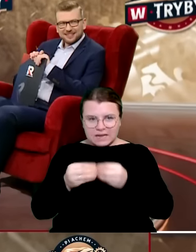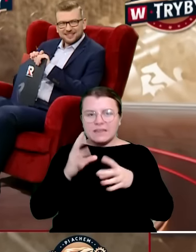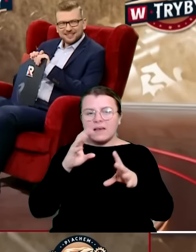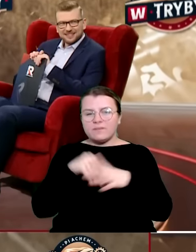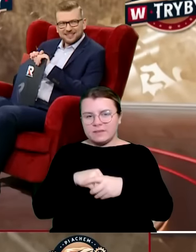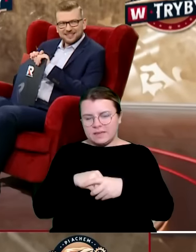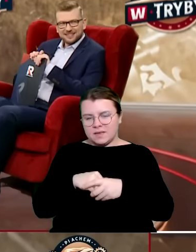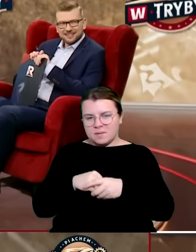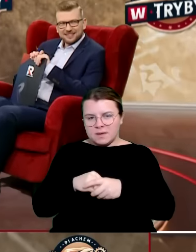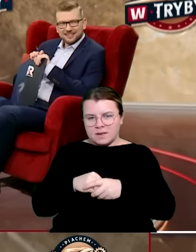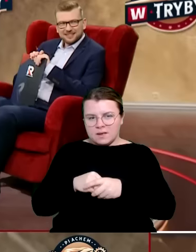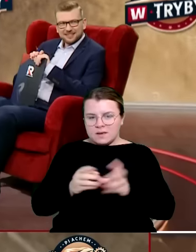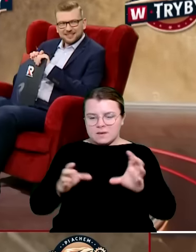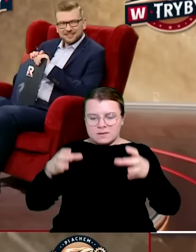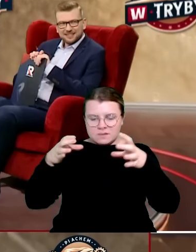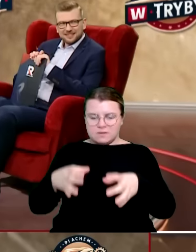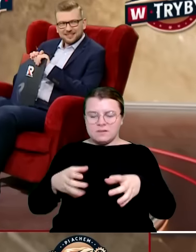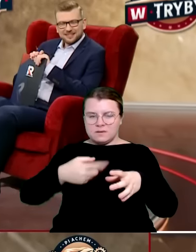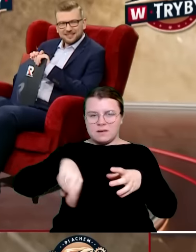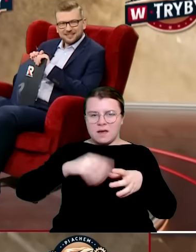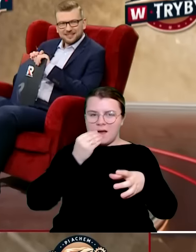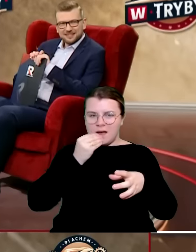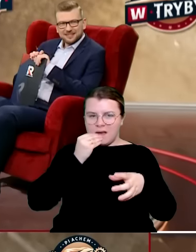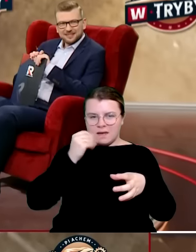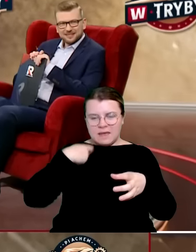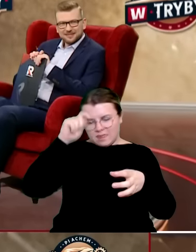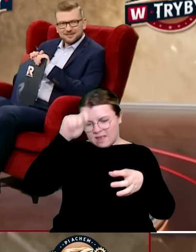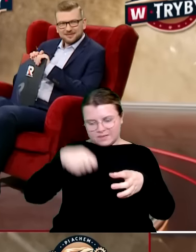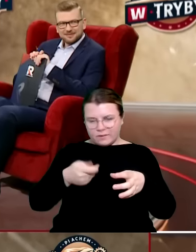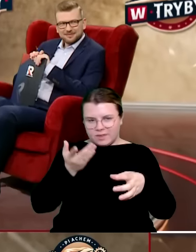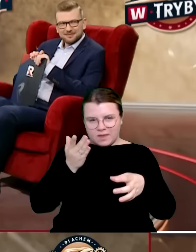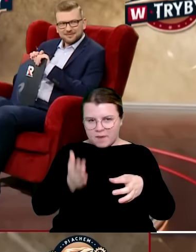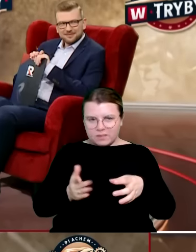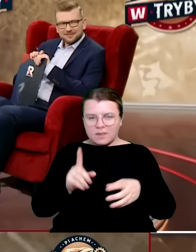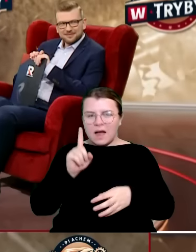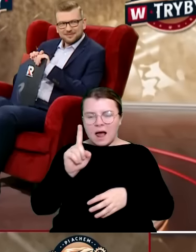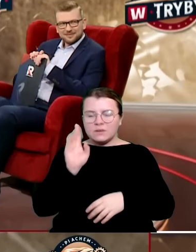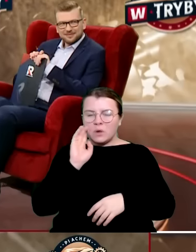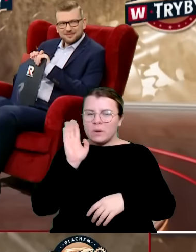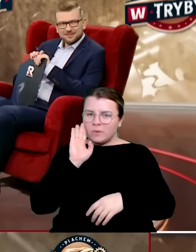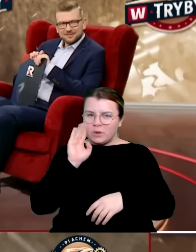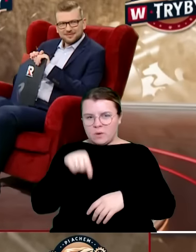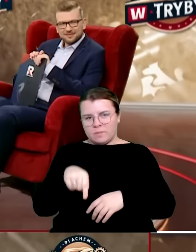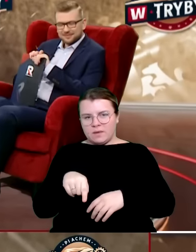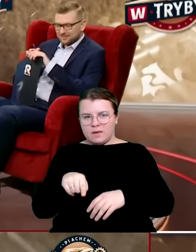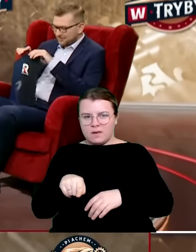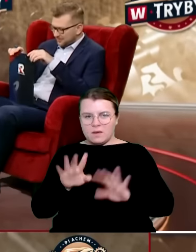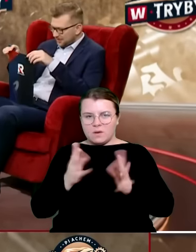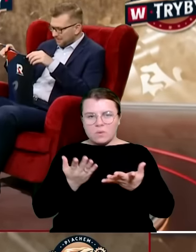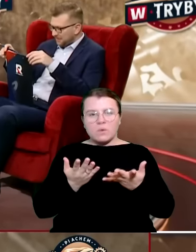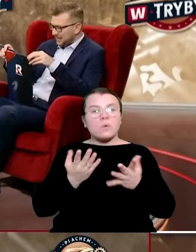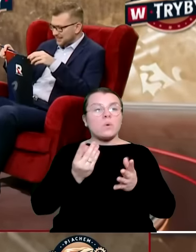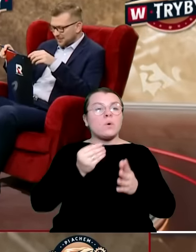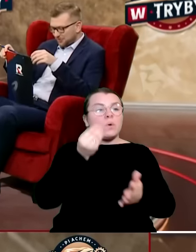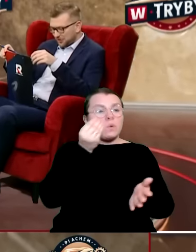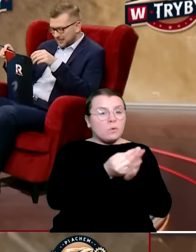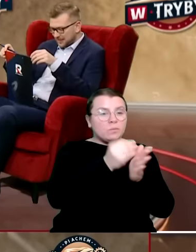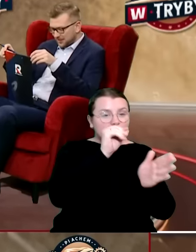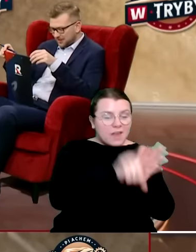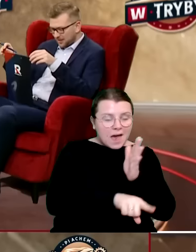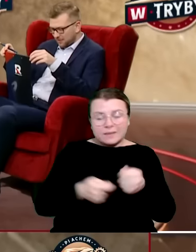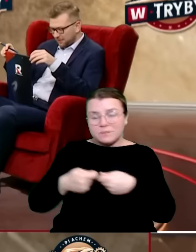ja specjalnie nie będę jej nazywał, ale to generalnie ponoć jest właśnie taka idea. Kupić tanio, sprzedać drogo. Kasa